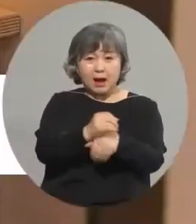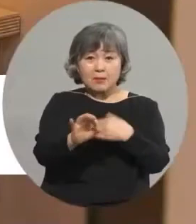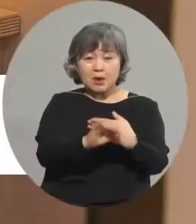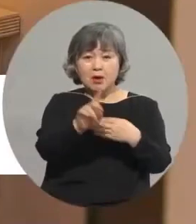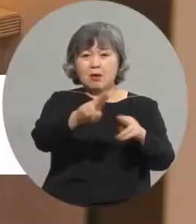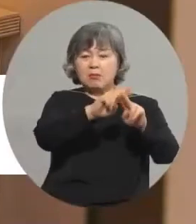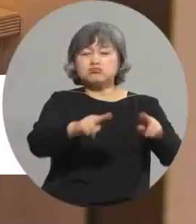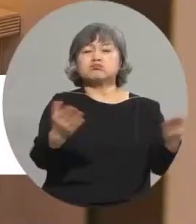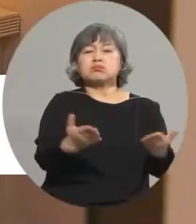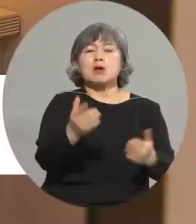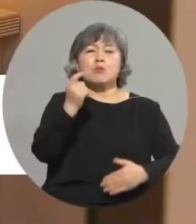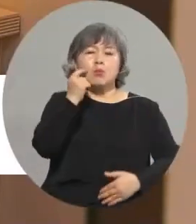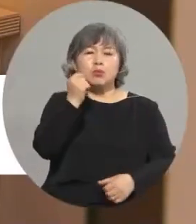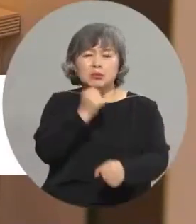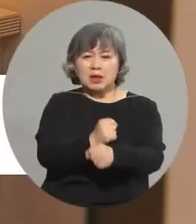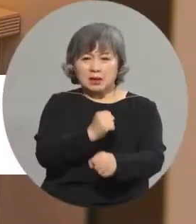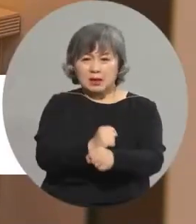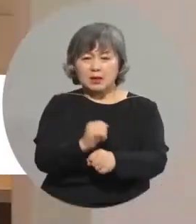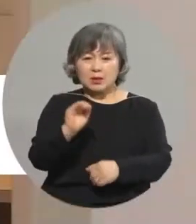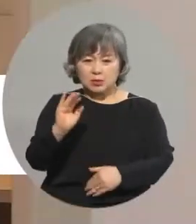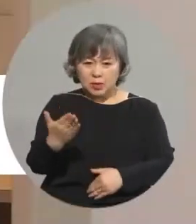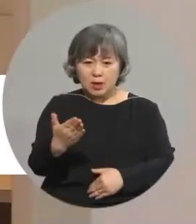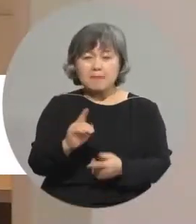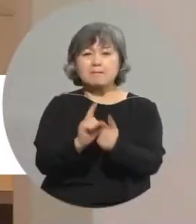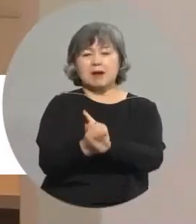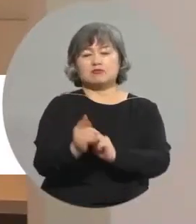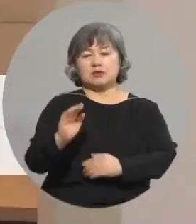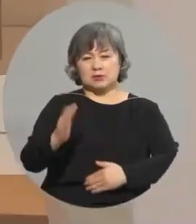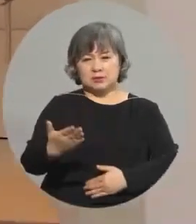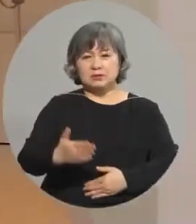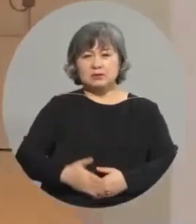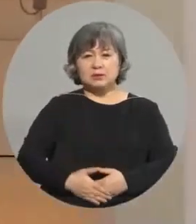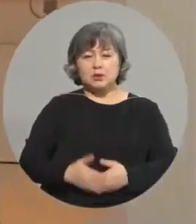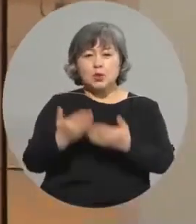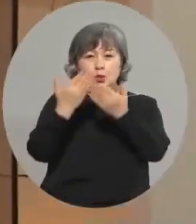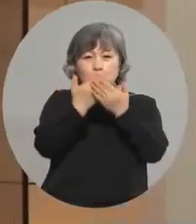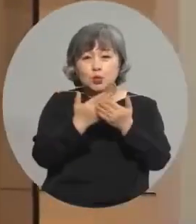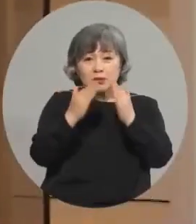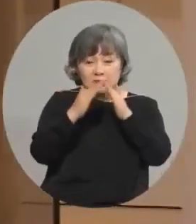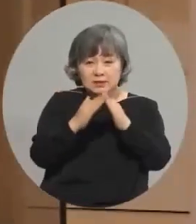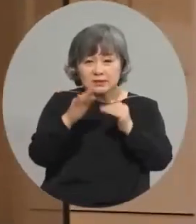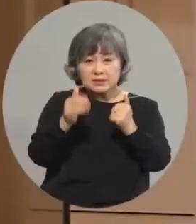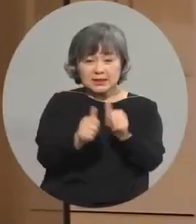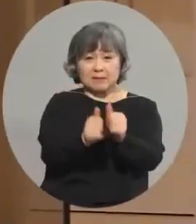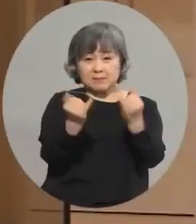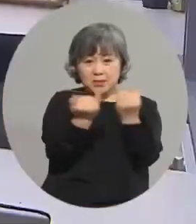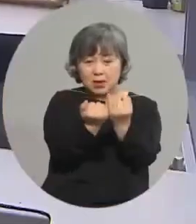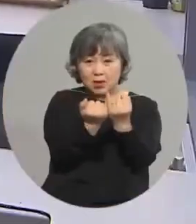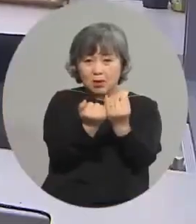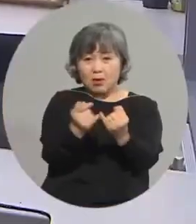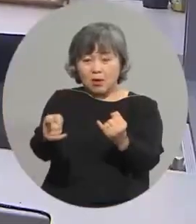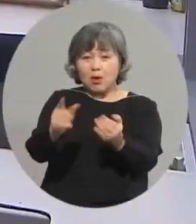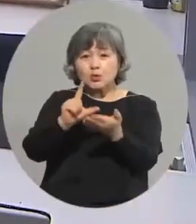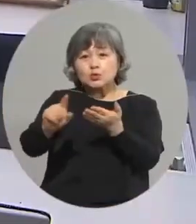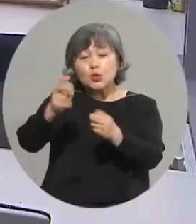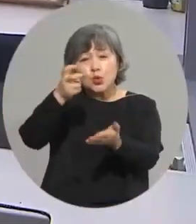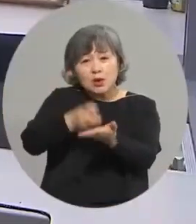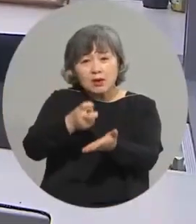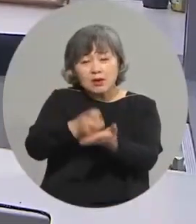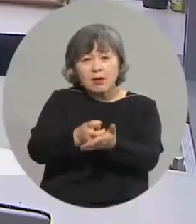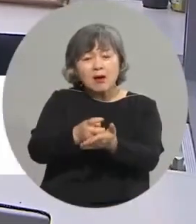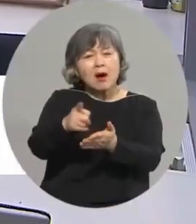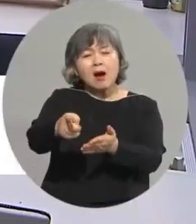에서 영업을 못하게 되는 상황이 태워 드냐 바꾸게 되었습니다 독서실 찍은 이른바 남녀부 동석을 규정한 둘의 가